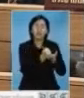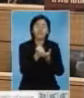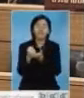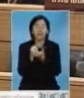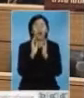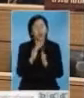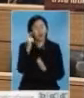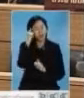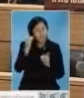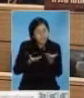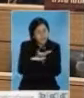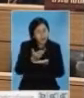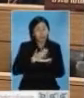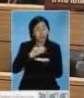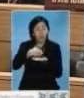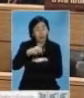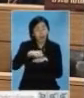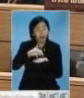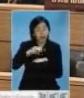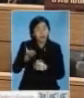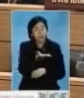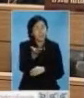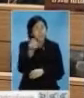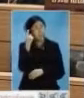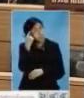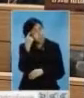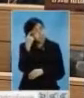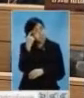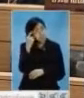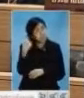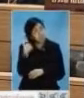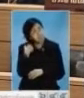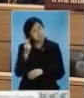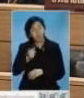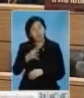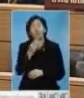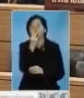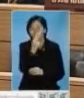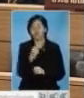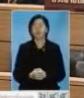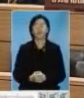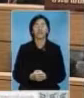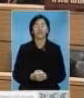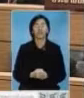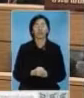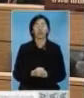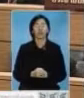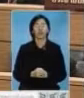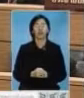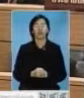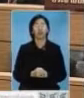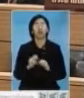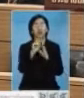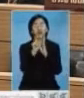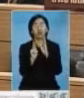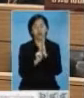างบ้านลองพิจารณาดูว่าสิ่งที่ผมจะพูดต่อไปนี้มันจะมีความเป็นไปได้หรือไม่มาตราแรกที่ว่าด้วยการแก้ไ